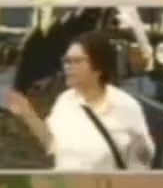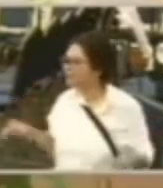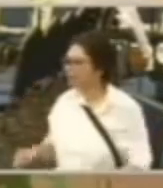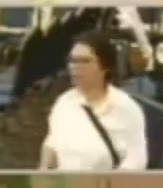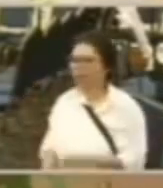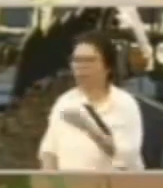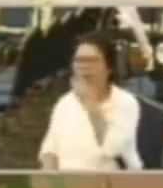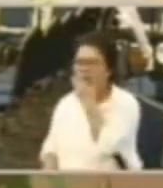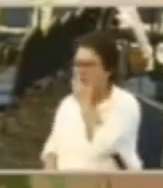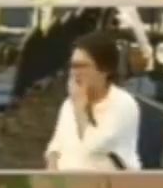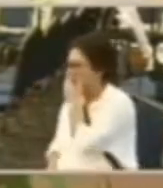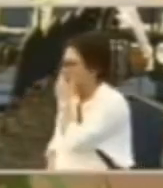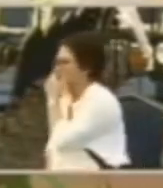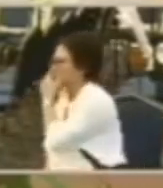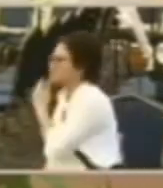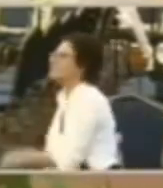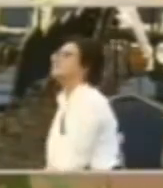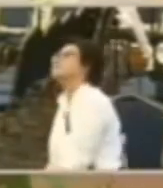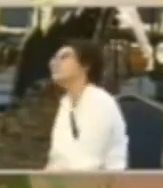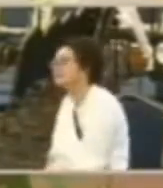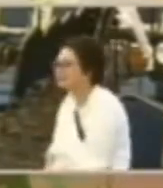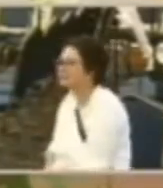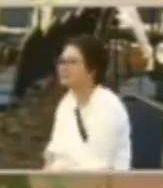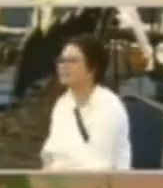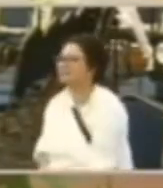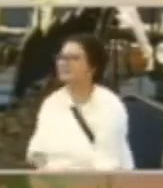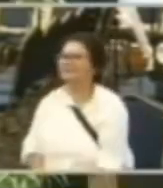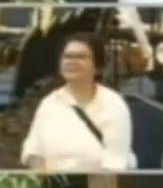Ibu-ibu tadinya salib itu saya mau lemparkan kepada anak itu.